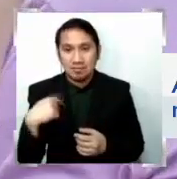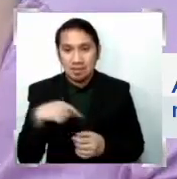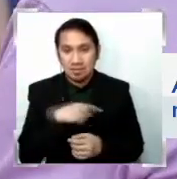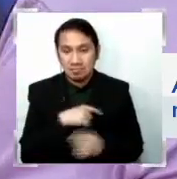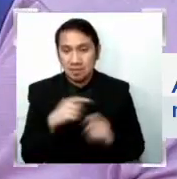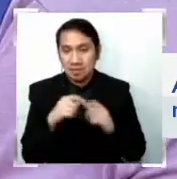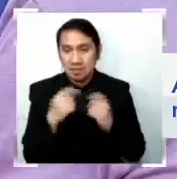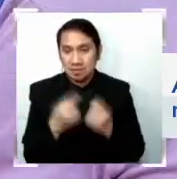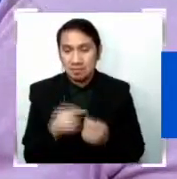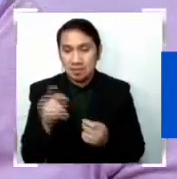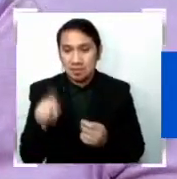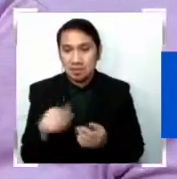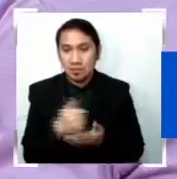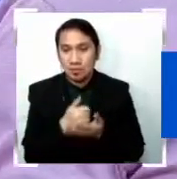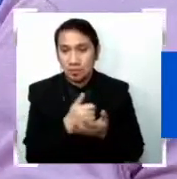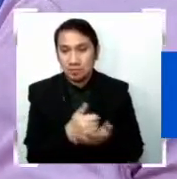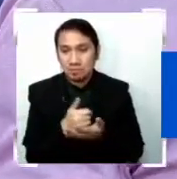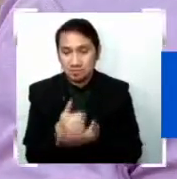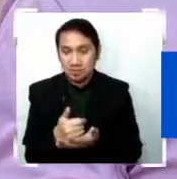yung paghuli doon sa mga